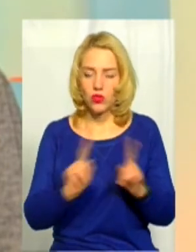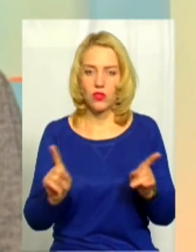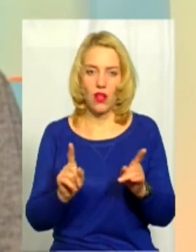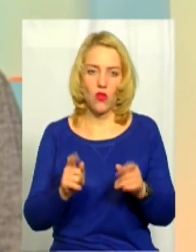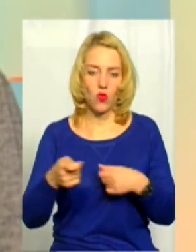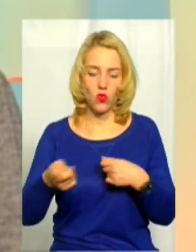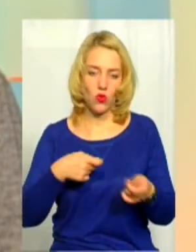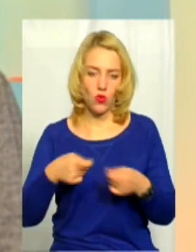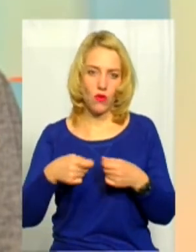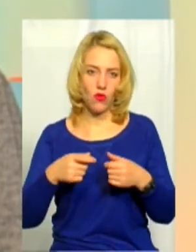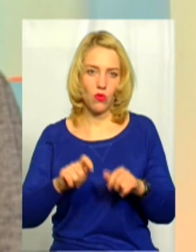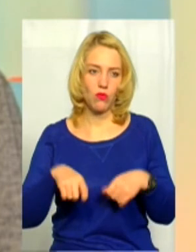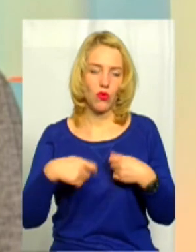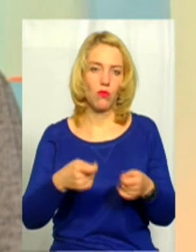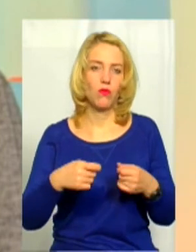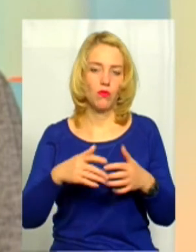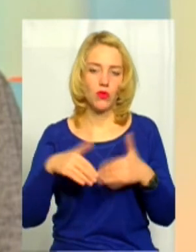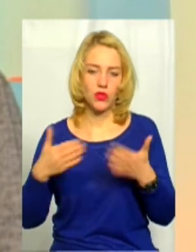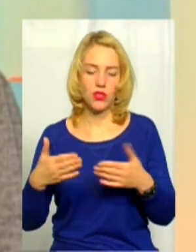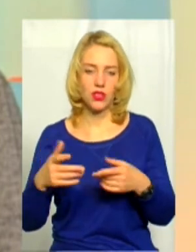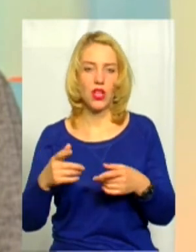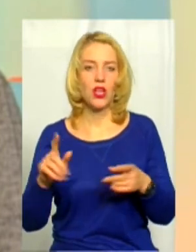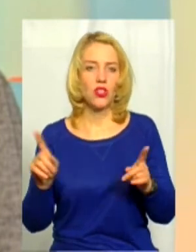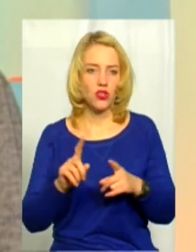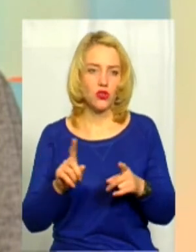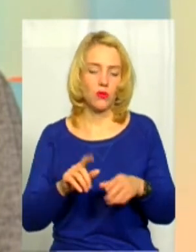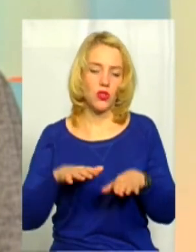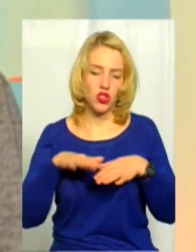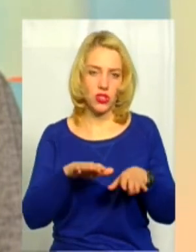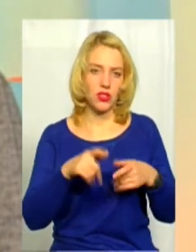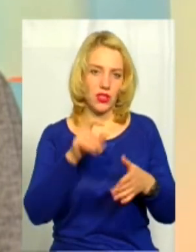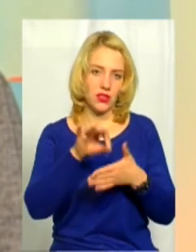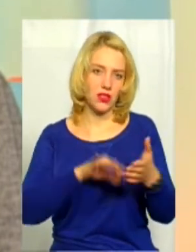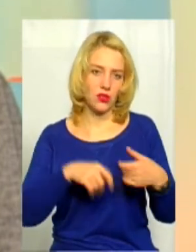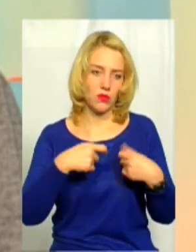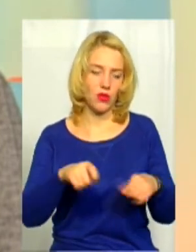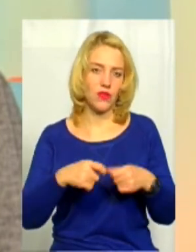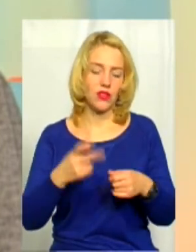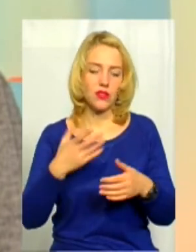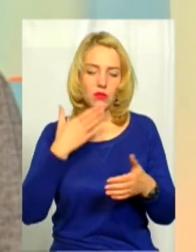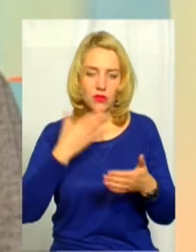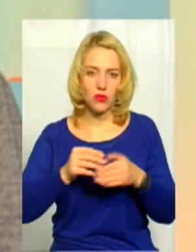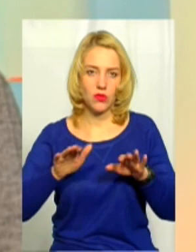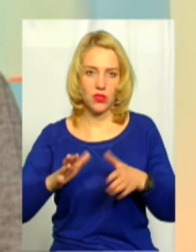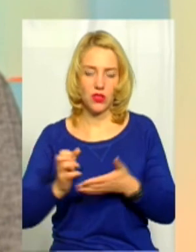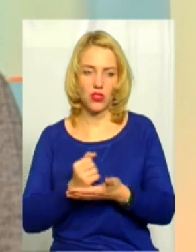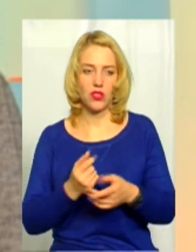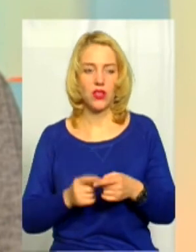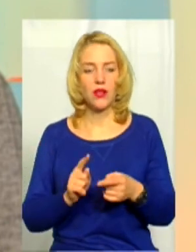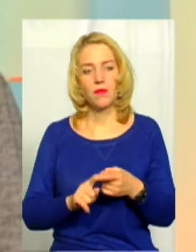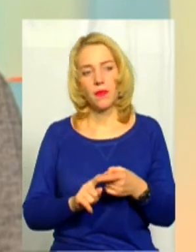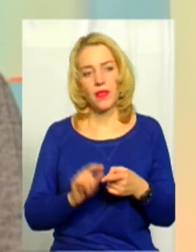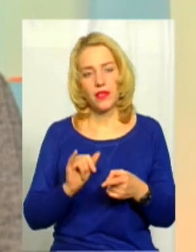не шити на склад, а потім не утилізувати нереалізований товар. Треба зрозуміти свою нішу, оптимізувати ресурс,